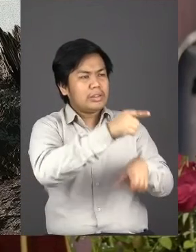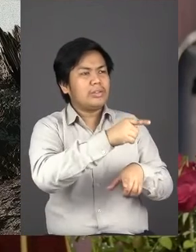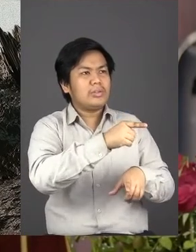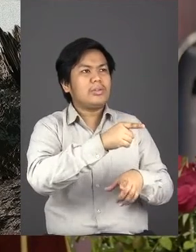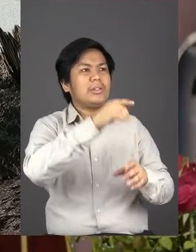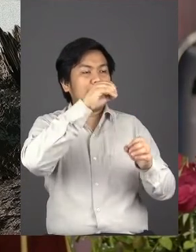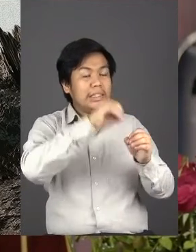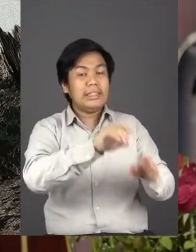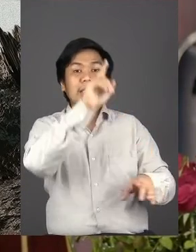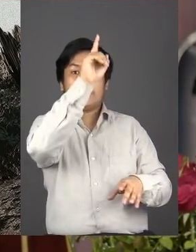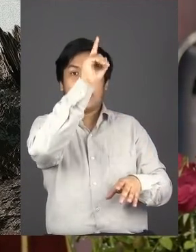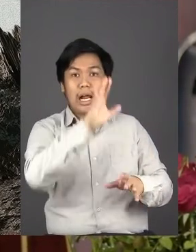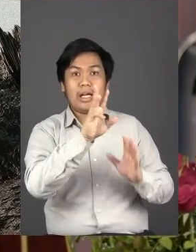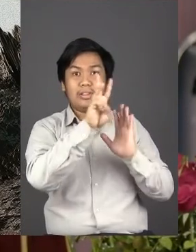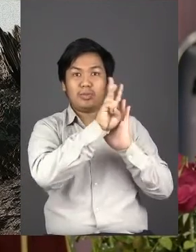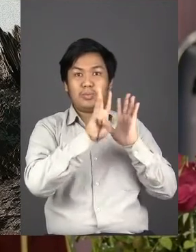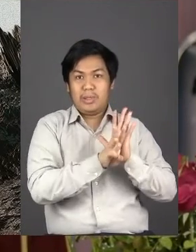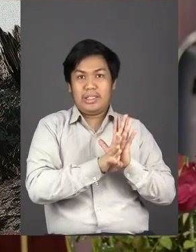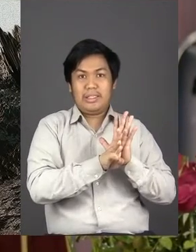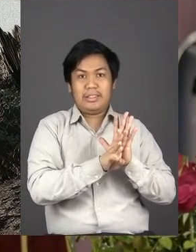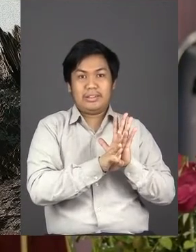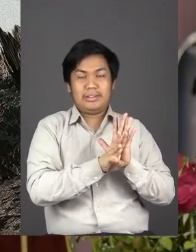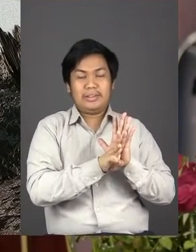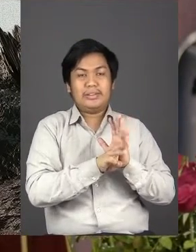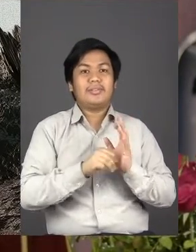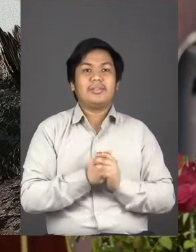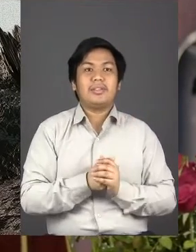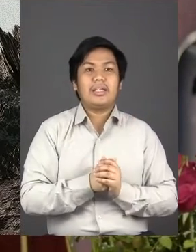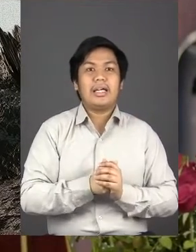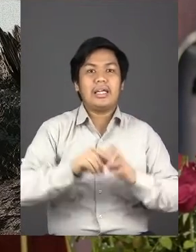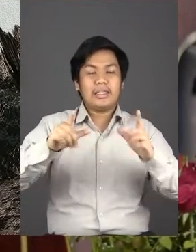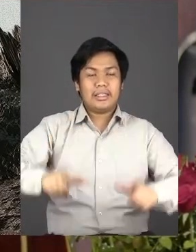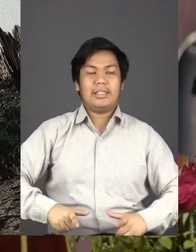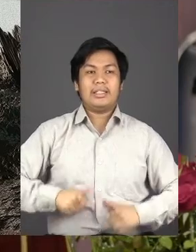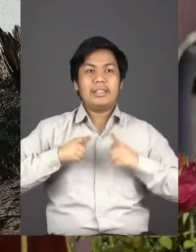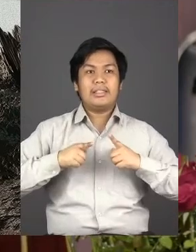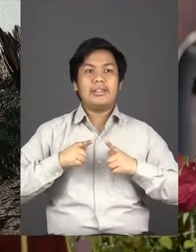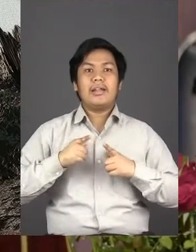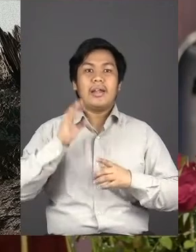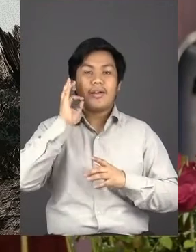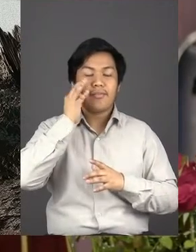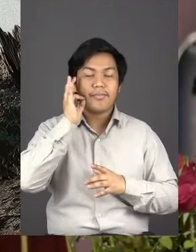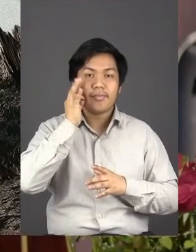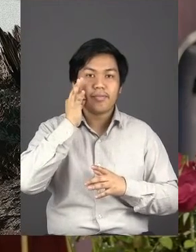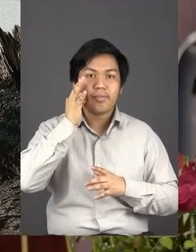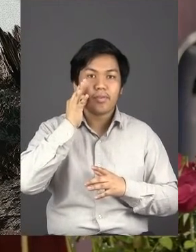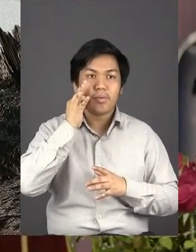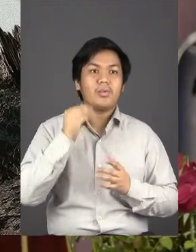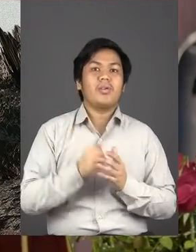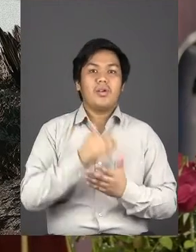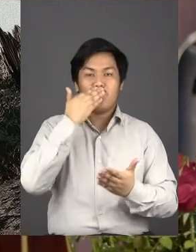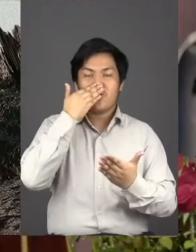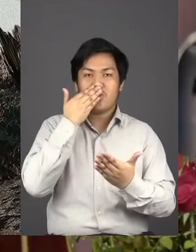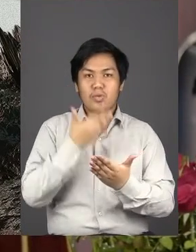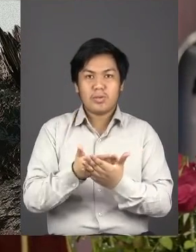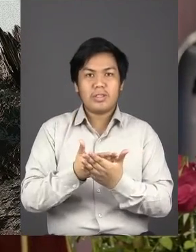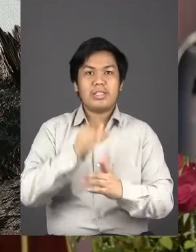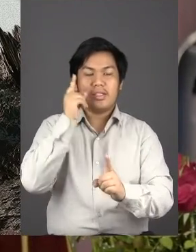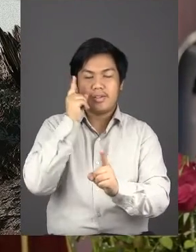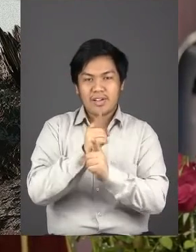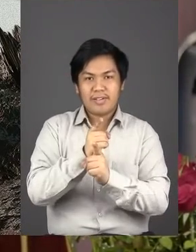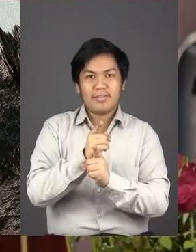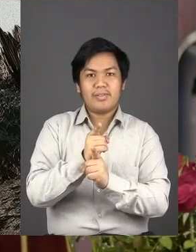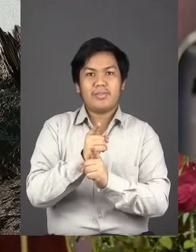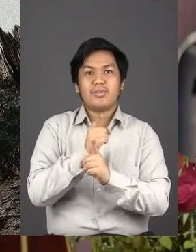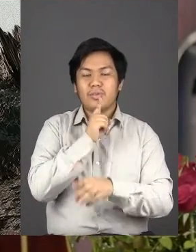God. Yun po ang sinasabi ni Jesus. Ang isang buhay na may bunga ng liwanag, yung goodness, yung